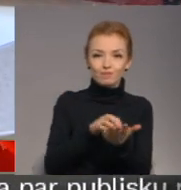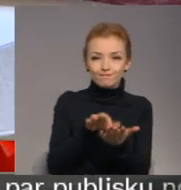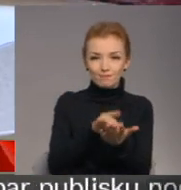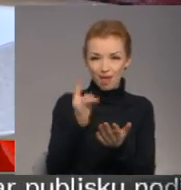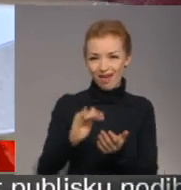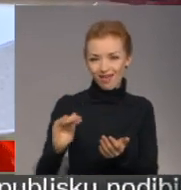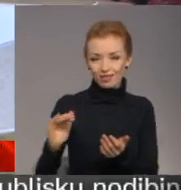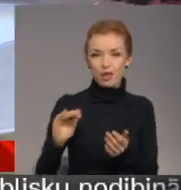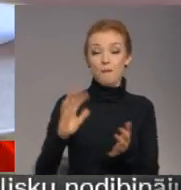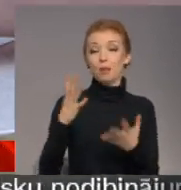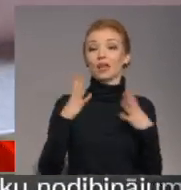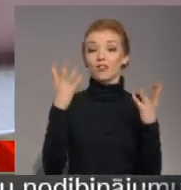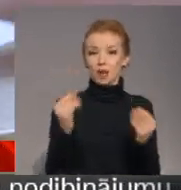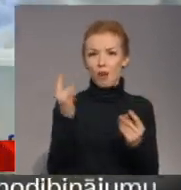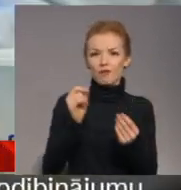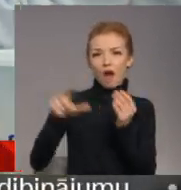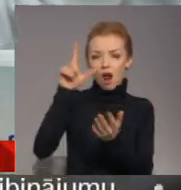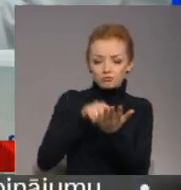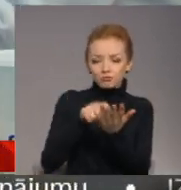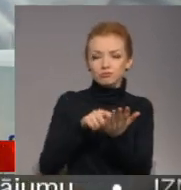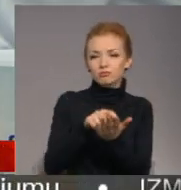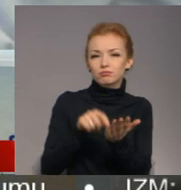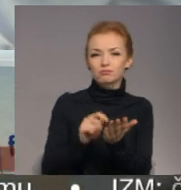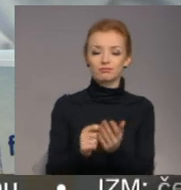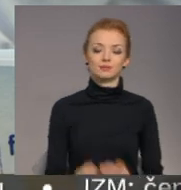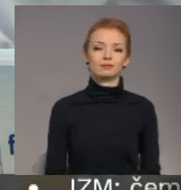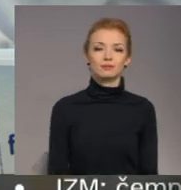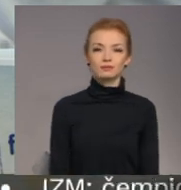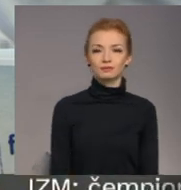bet brīvdienās pat 4 stundas un vairāk. Aiki Incolovs, Peršvits, Latvijas televīzija.